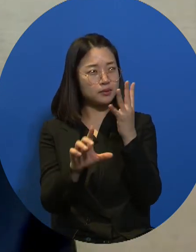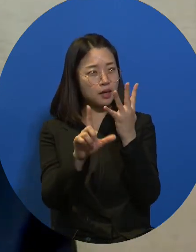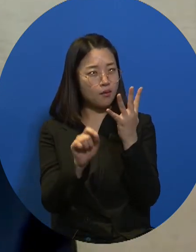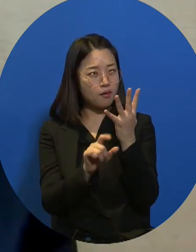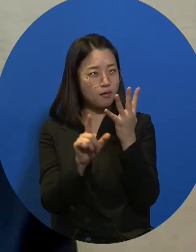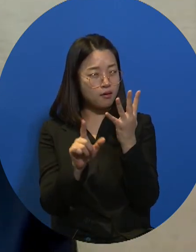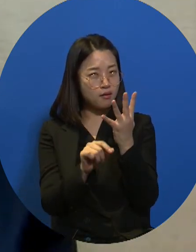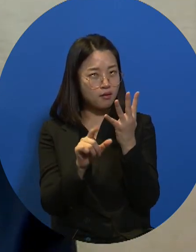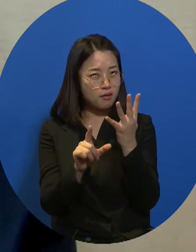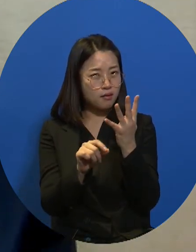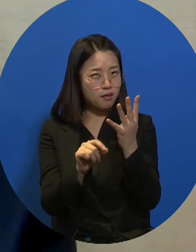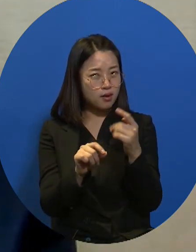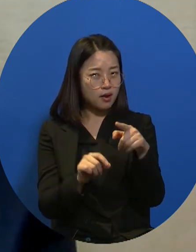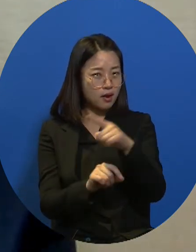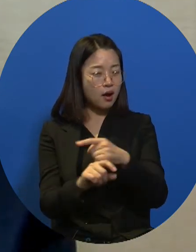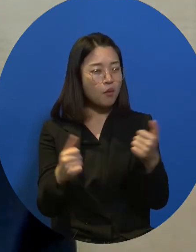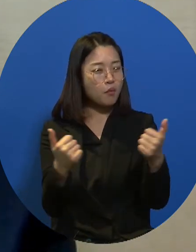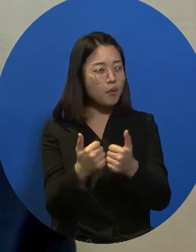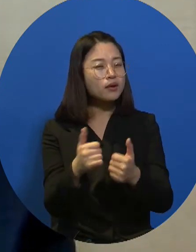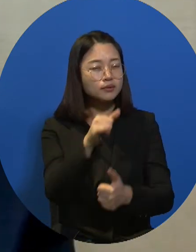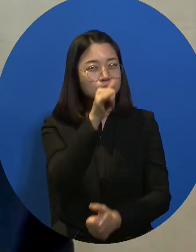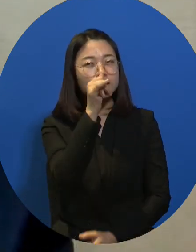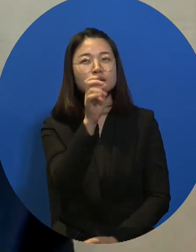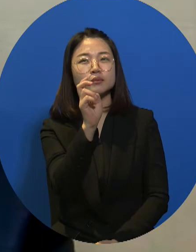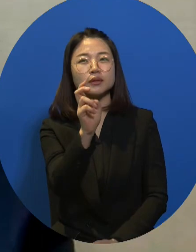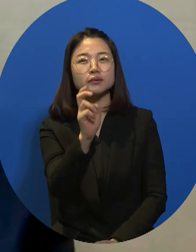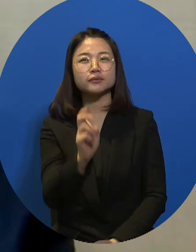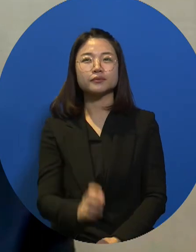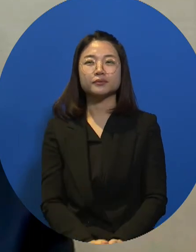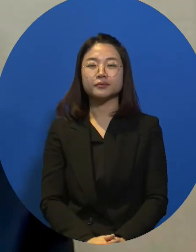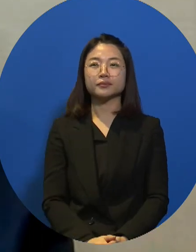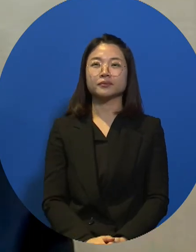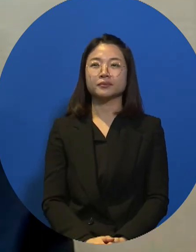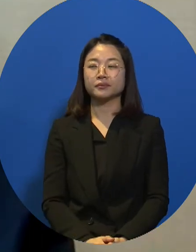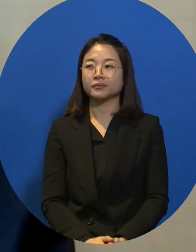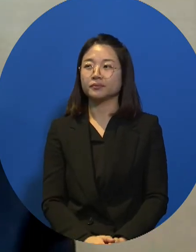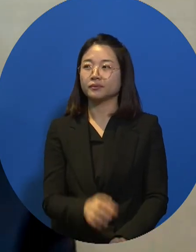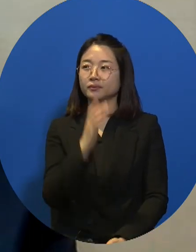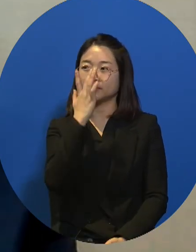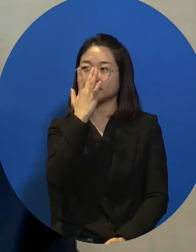되면은 외통위에서 처리되지 않을까 하는 생각을 해보게 됩니다.